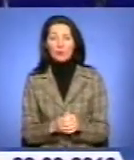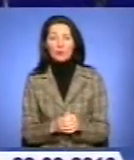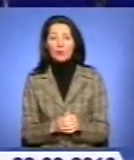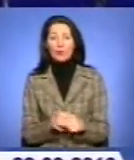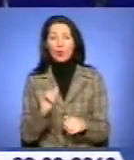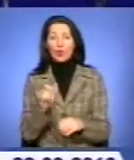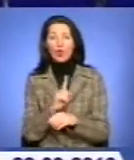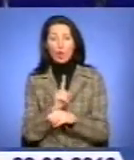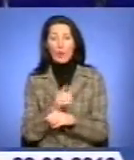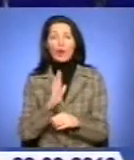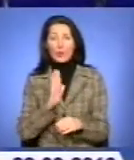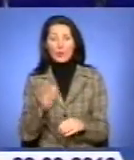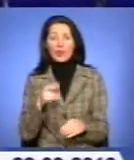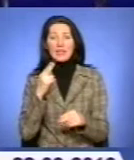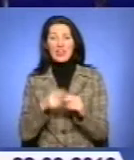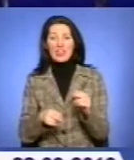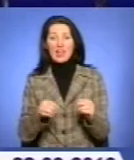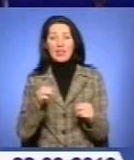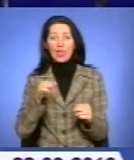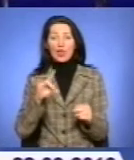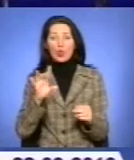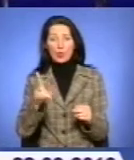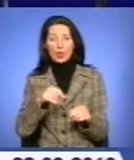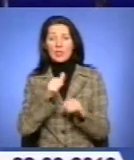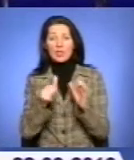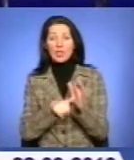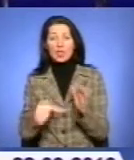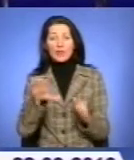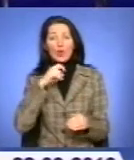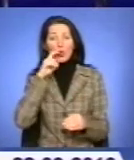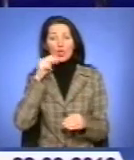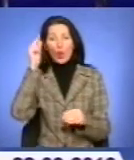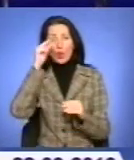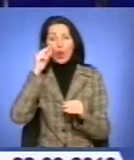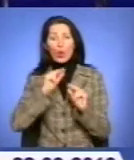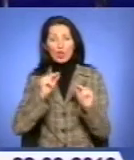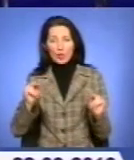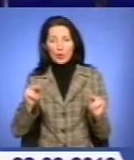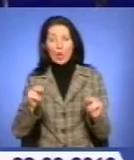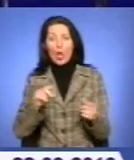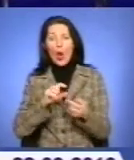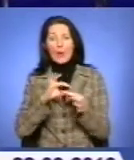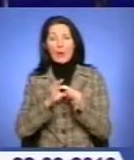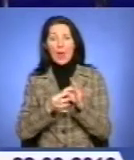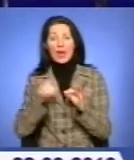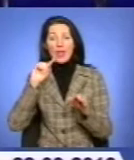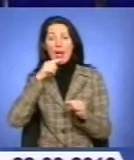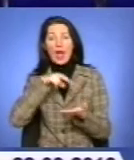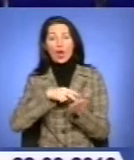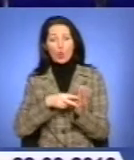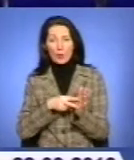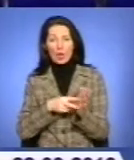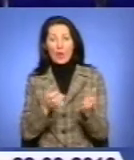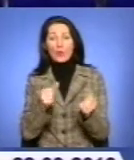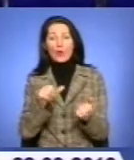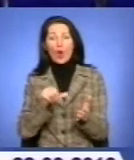У Тернополі відбувся завершальний тур 16-ї всеукраїнської учнівської олімпіади з економіки, у якому взяли участь понад